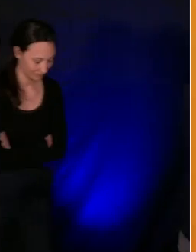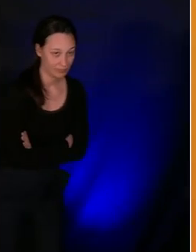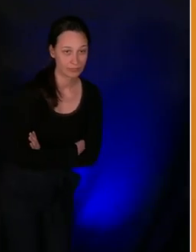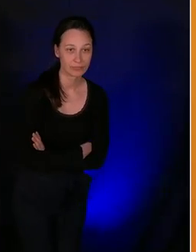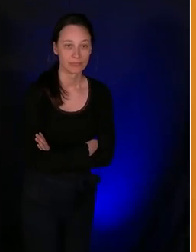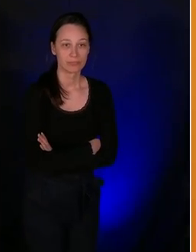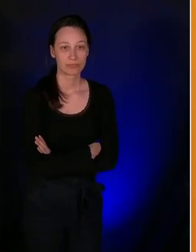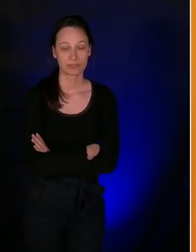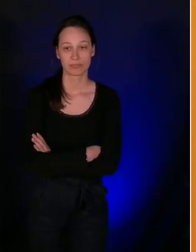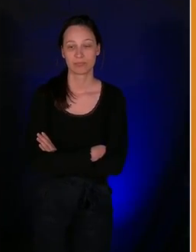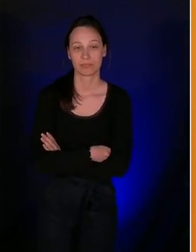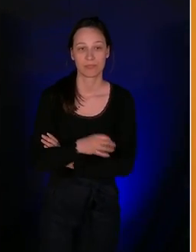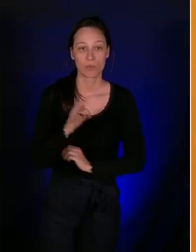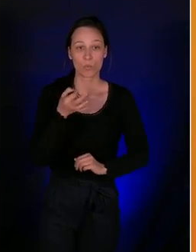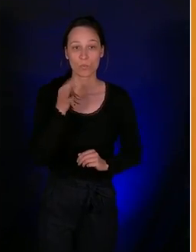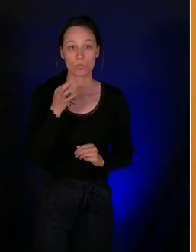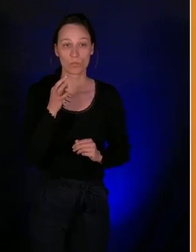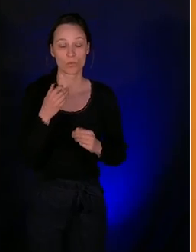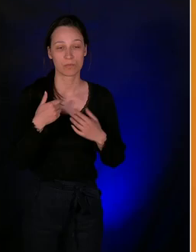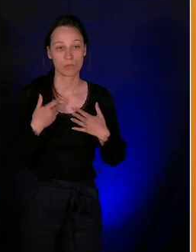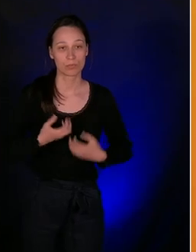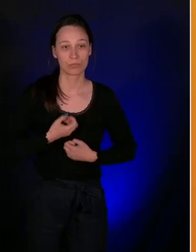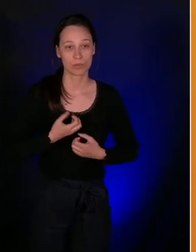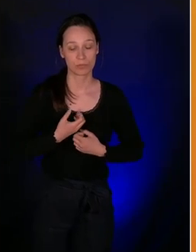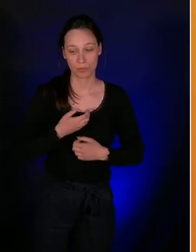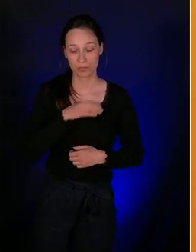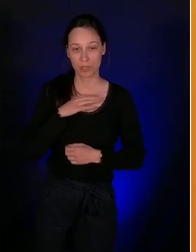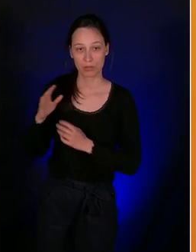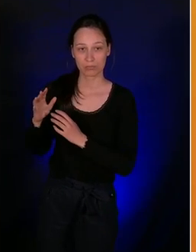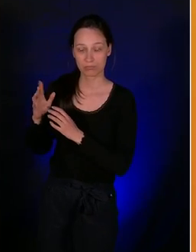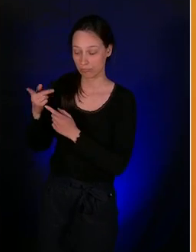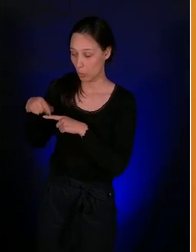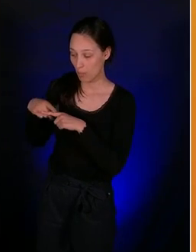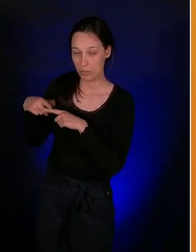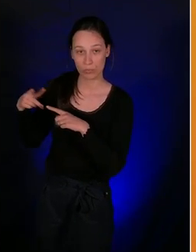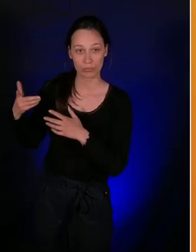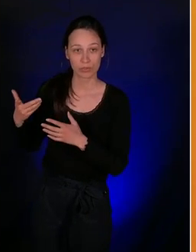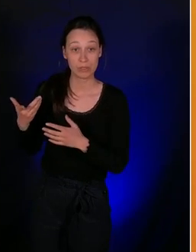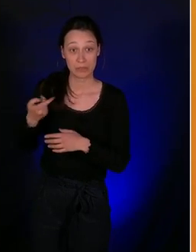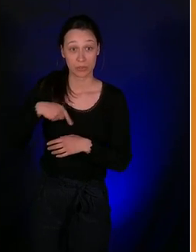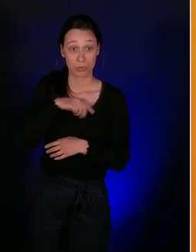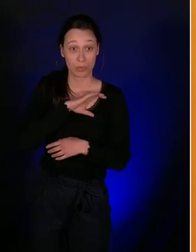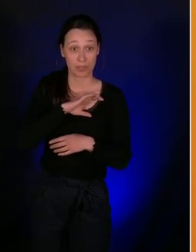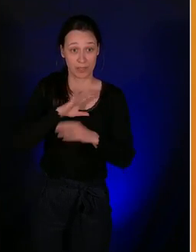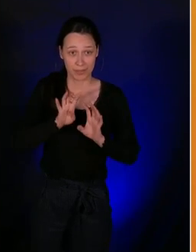Oui, donc, au nom de la commission, alors on a essayé de prendre des notes